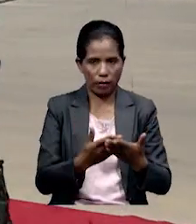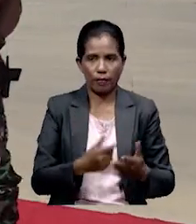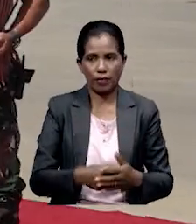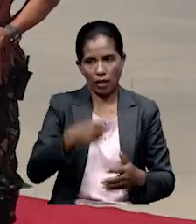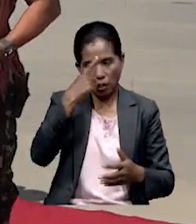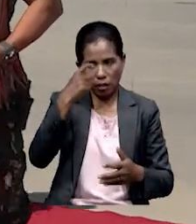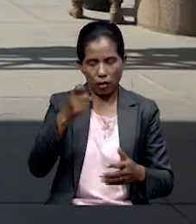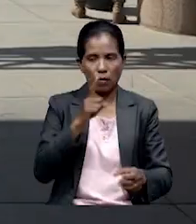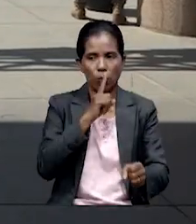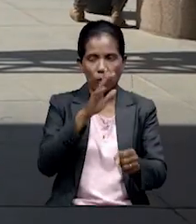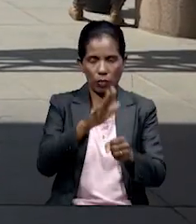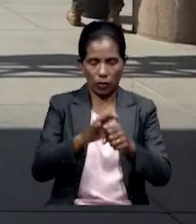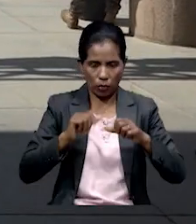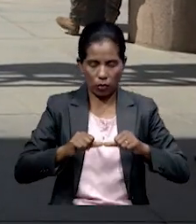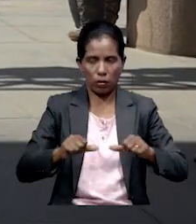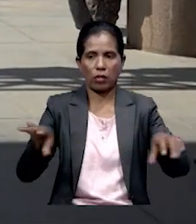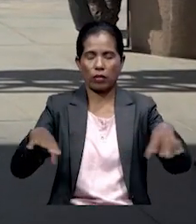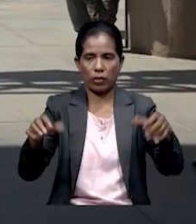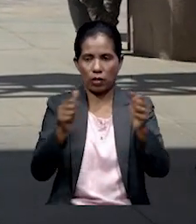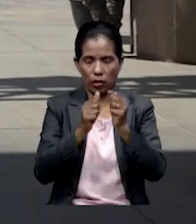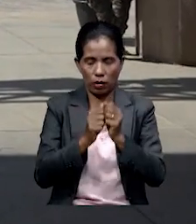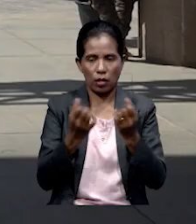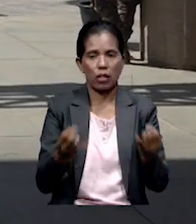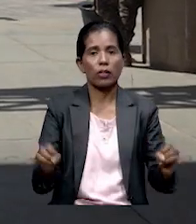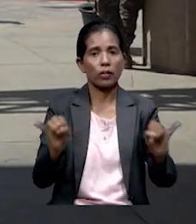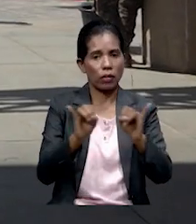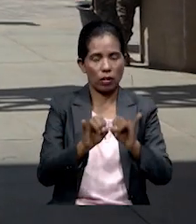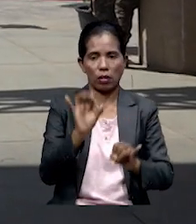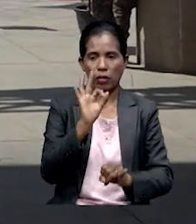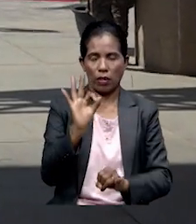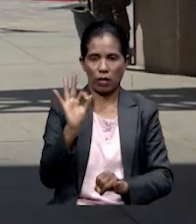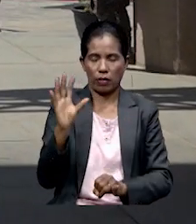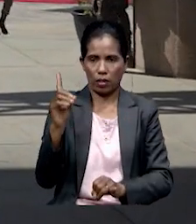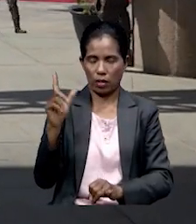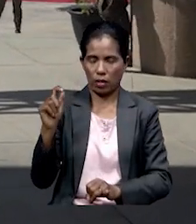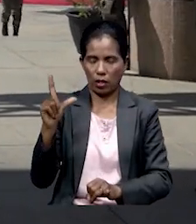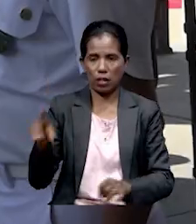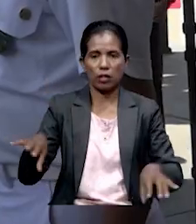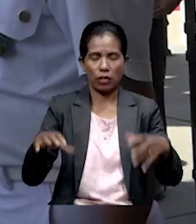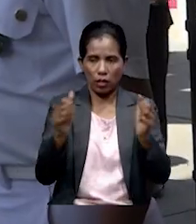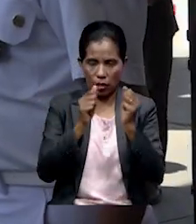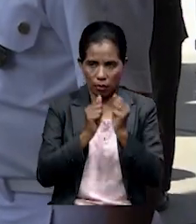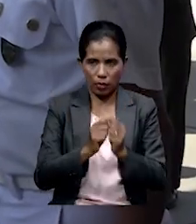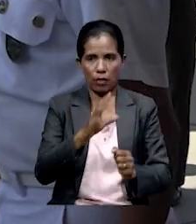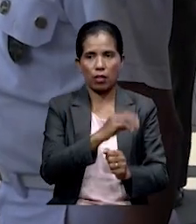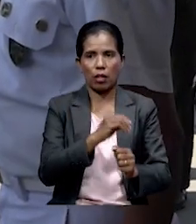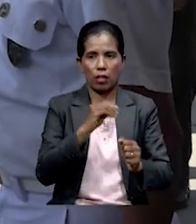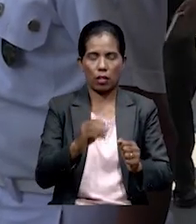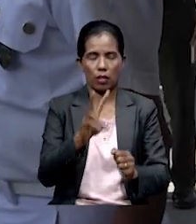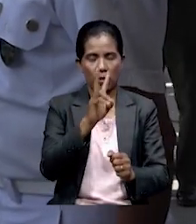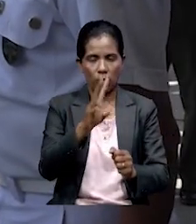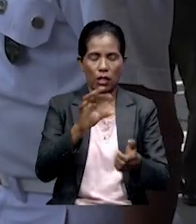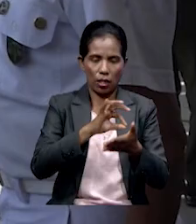Andhika promotes ikontinue servisu hamutuk Ho Institute song fwd daily khusyuk Arduino Maret departe